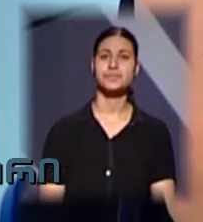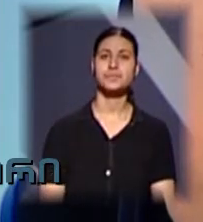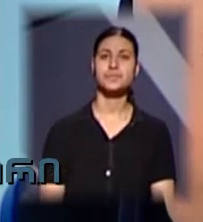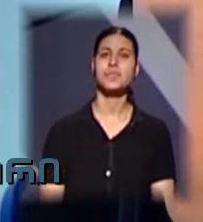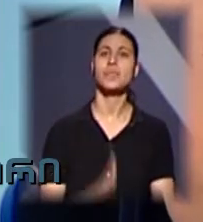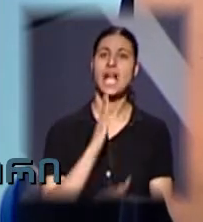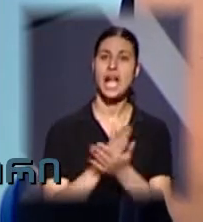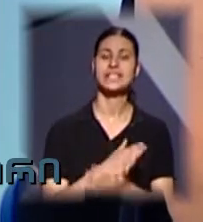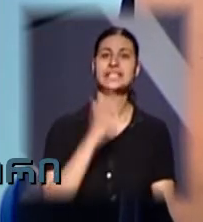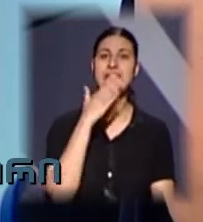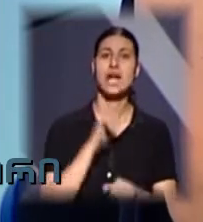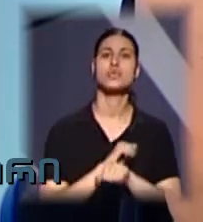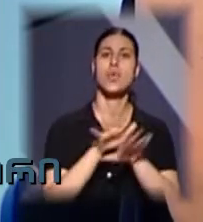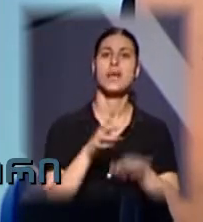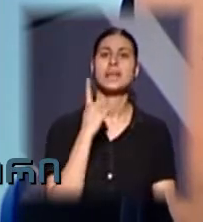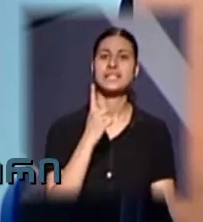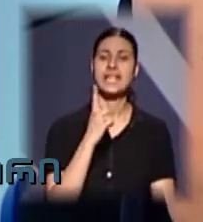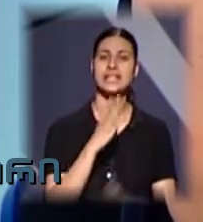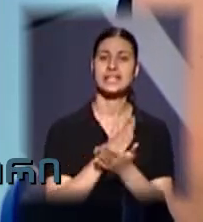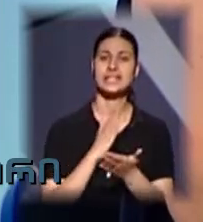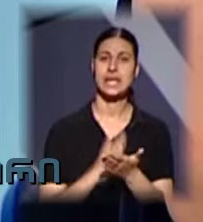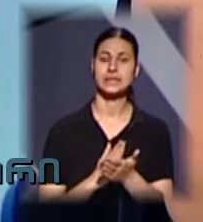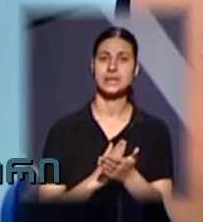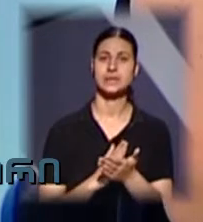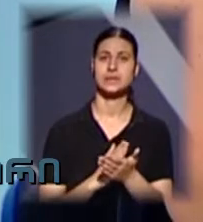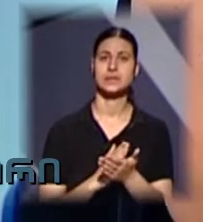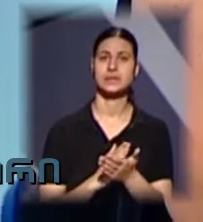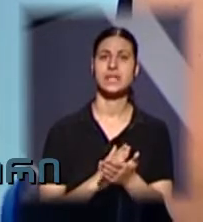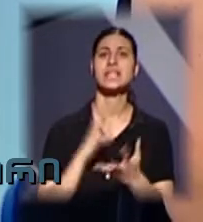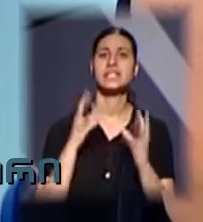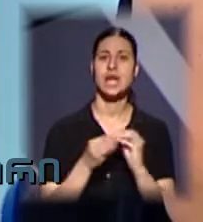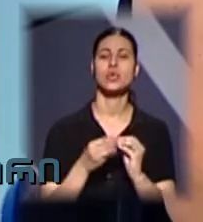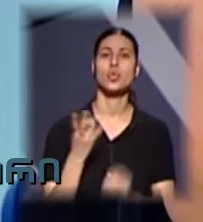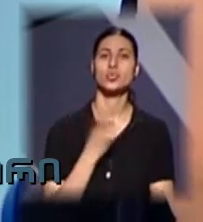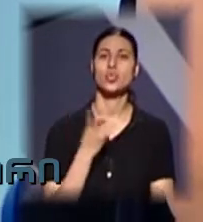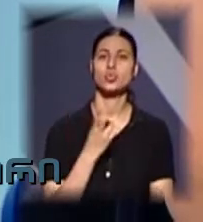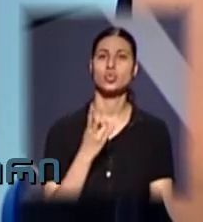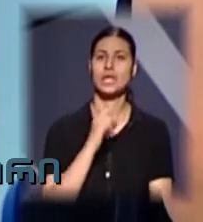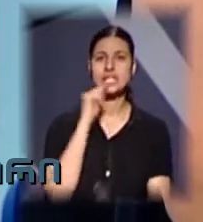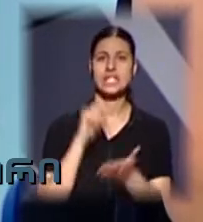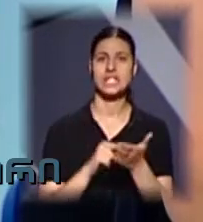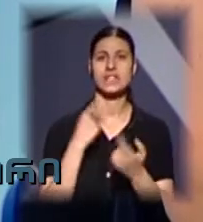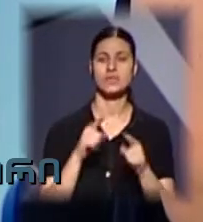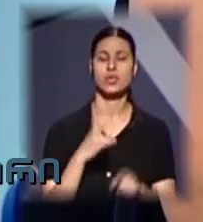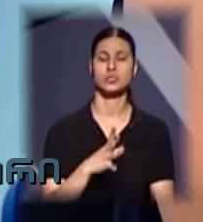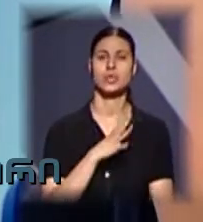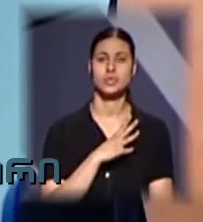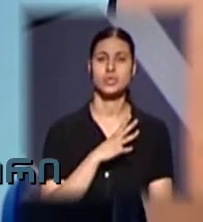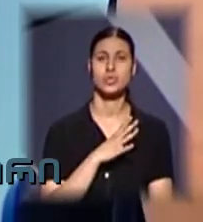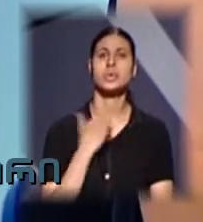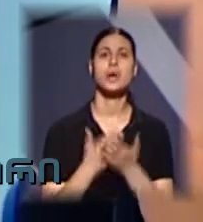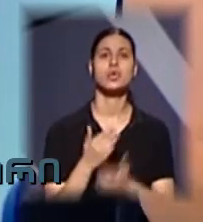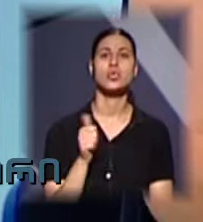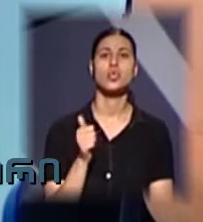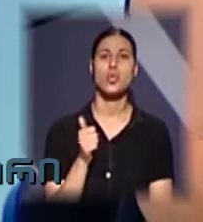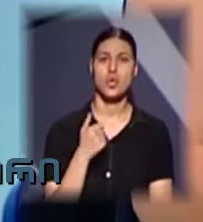არის წყალმომარაგების სისტემის ერთ-ერთი ნაწილი საერთოდ უნდა დაისვას ცოტა სხვანაირად საკითხი უკვე აი როგორ